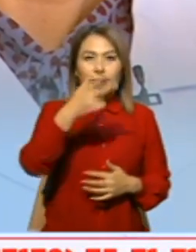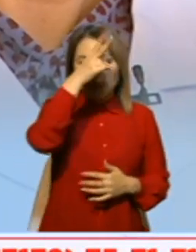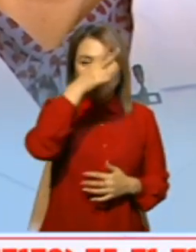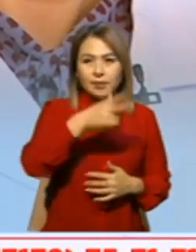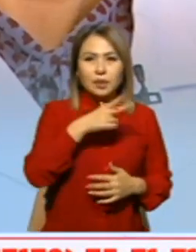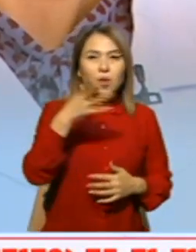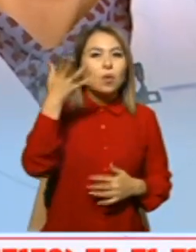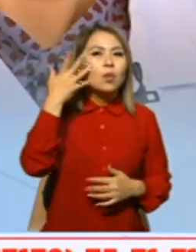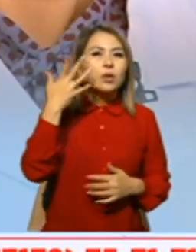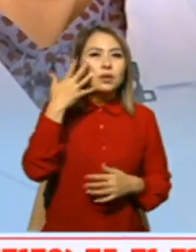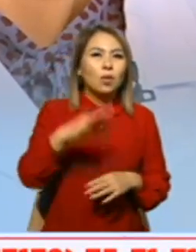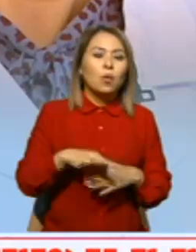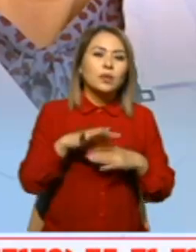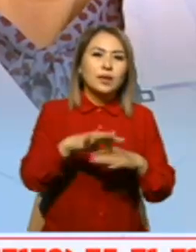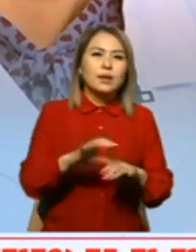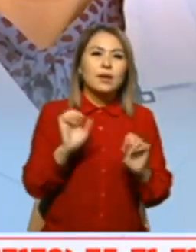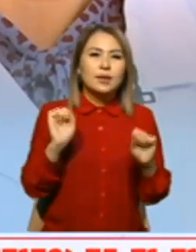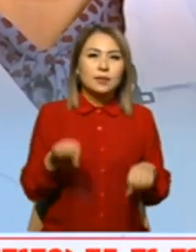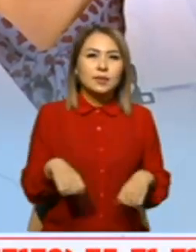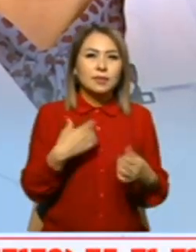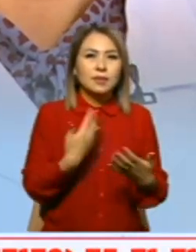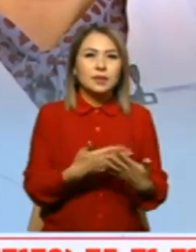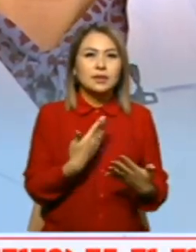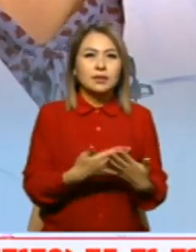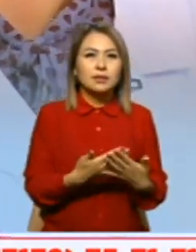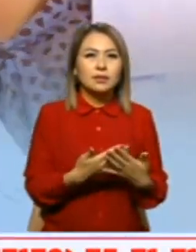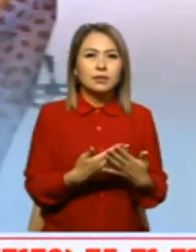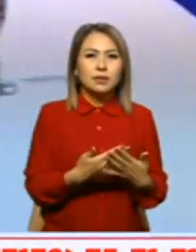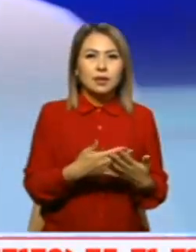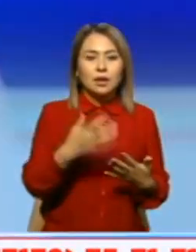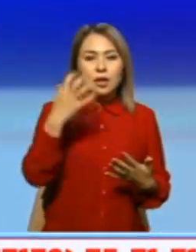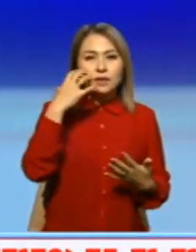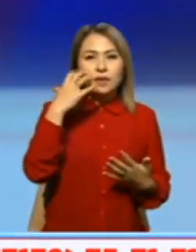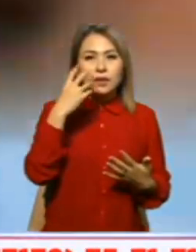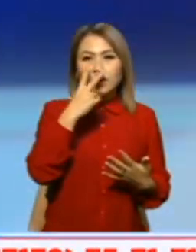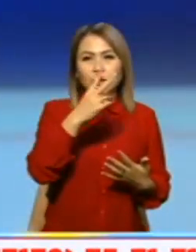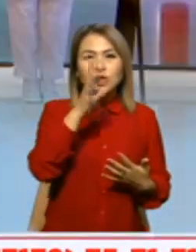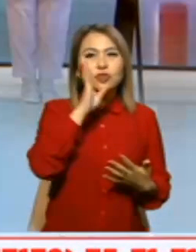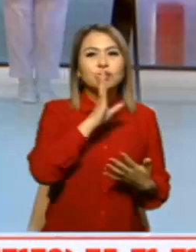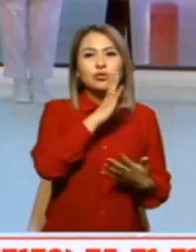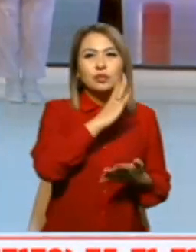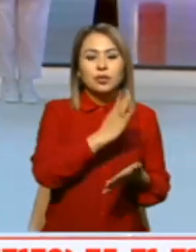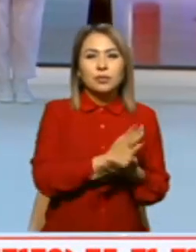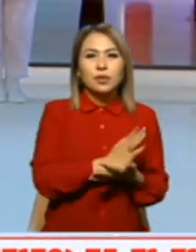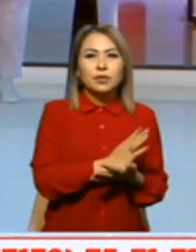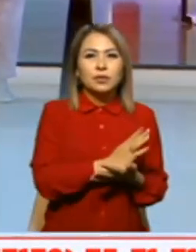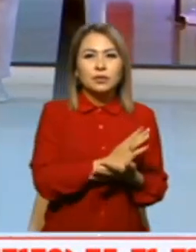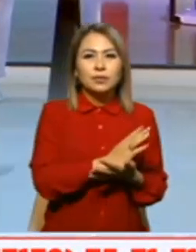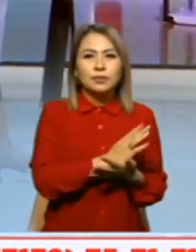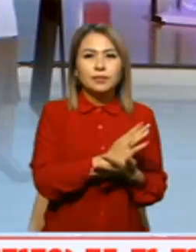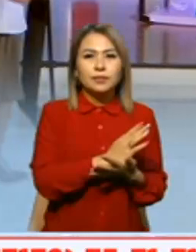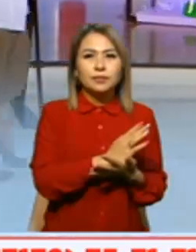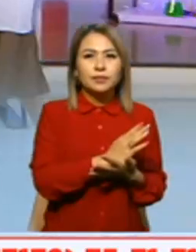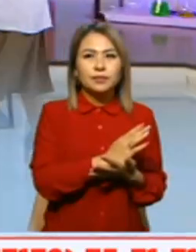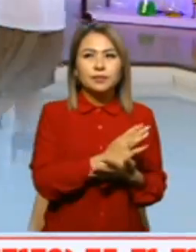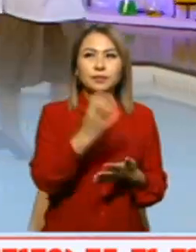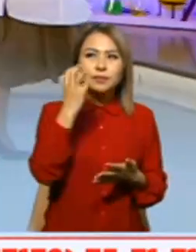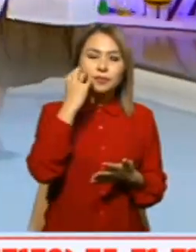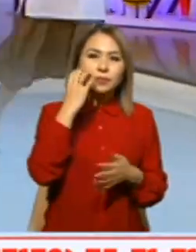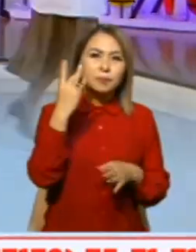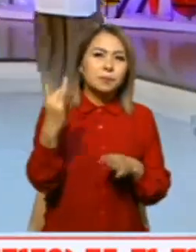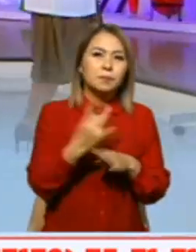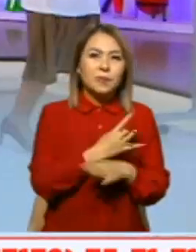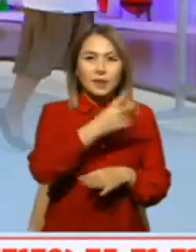кезінде оны біз қолдан аламыз. Мына жақта жүкті ананың суреті бар екен. Мысалы, алып айтсақ, жүктіліктің